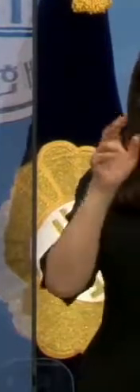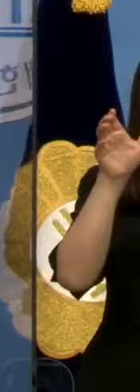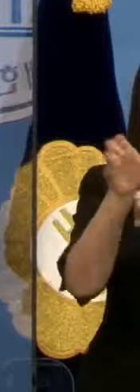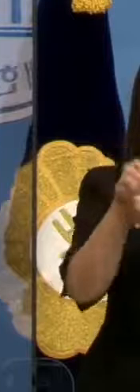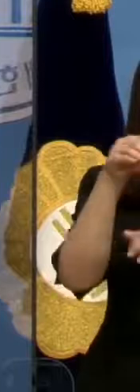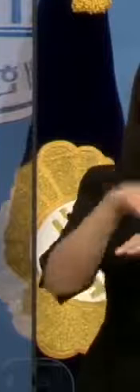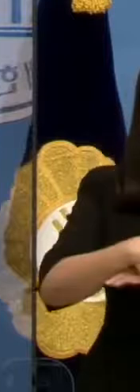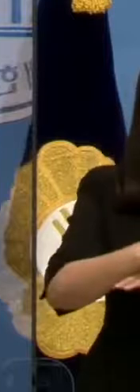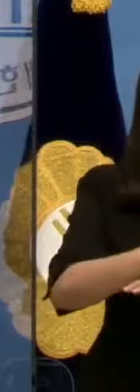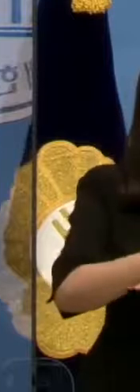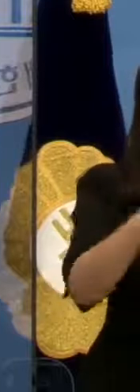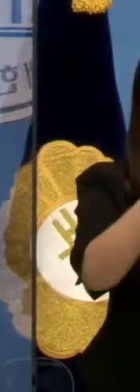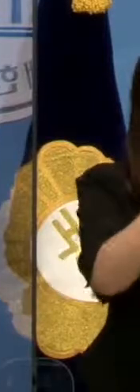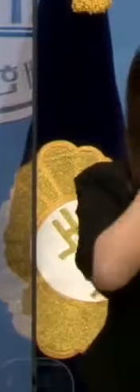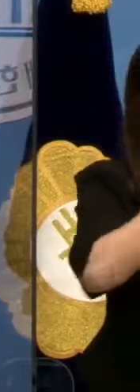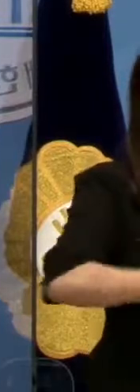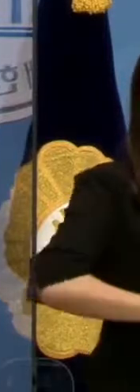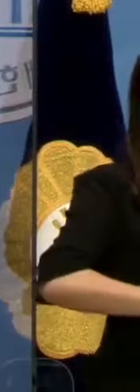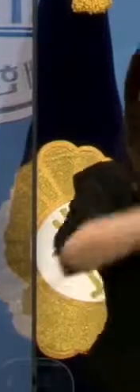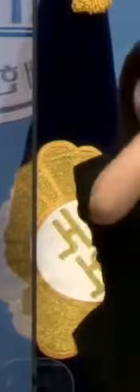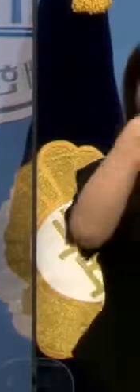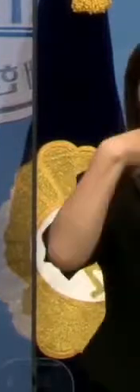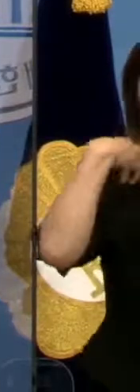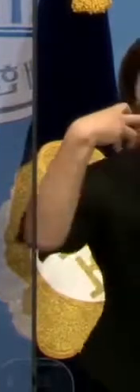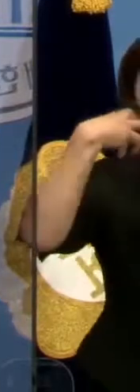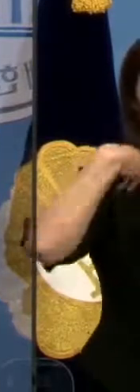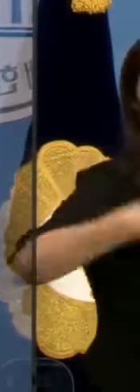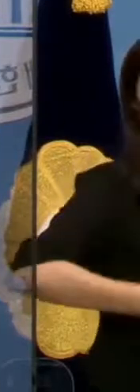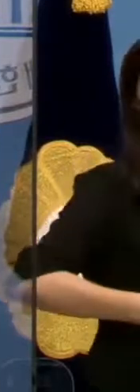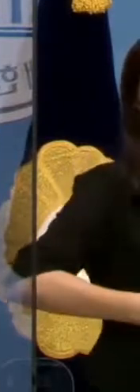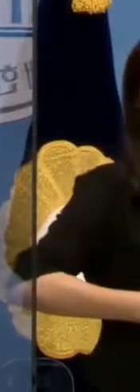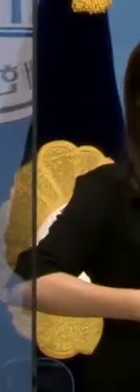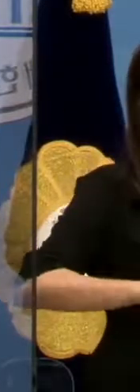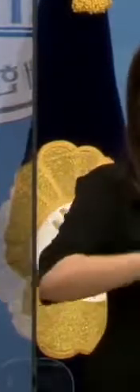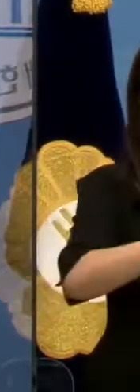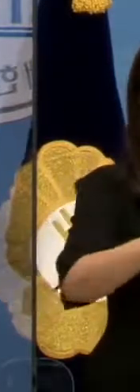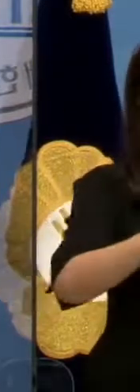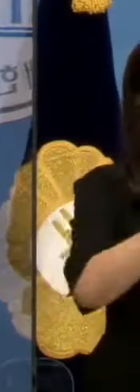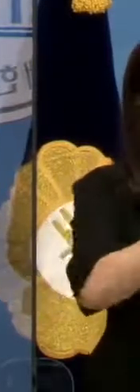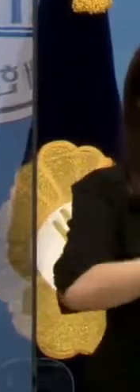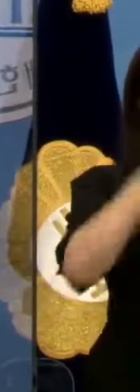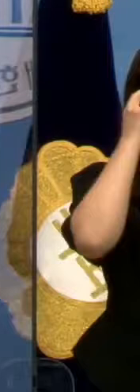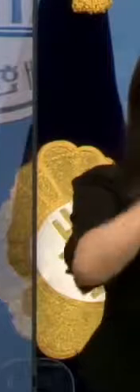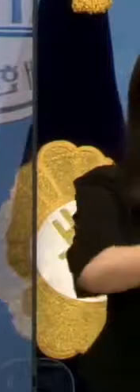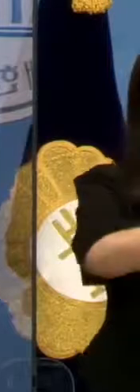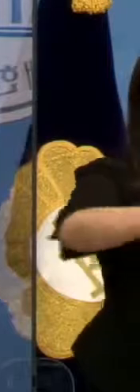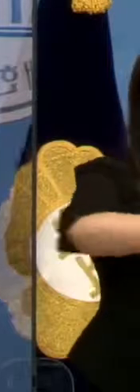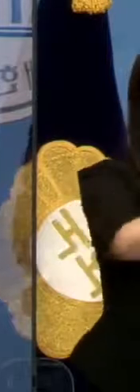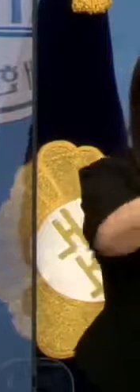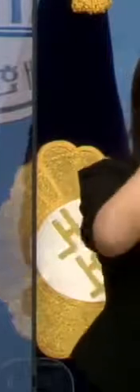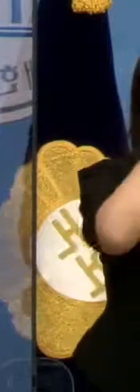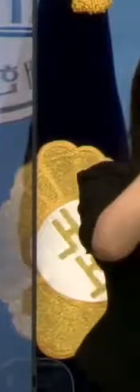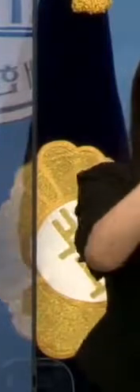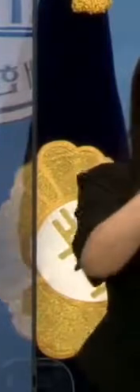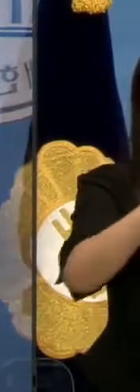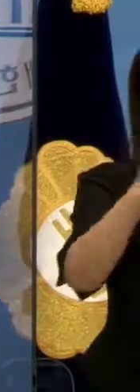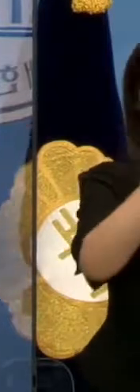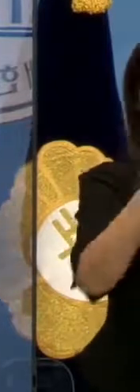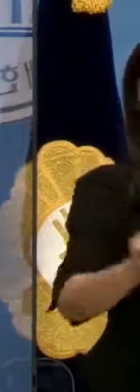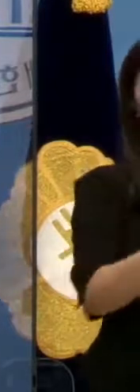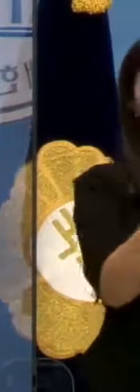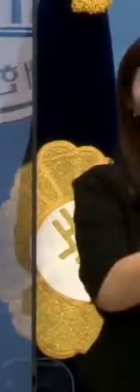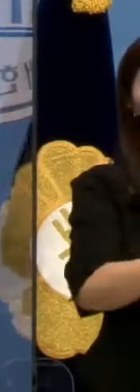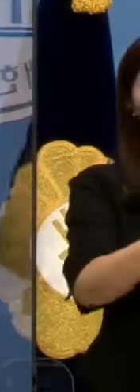주거복지는 정부가 책임져야 할 영역입니다. 국민들께서 안정적이고 쾌적한 주거환경을 누리실 수 있도록 정부의